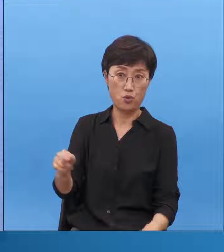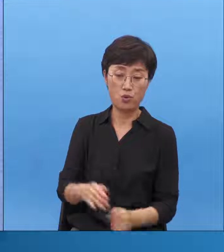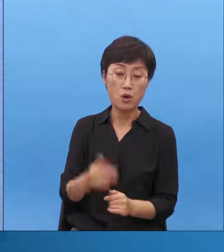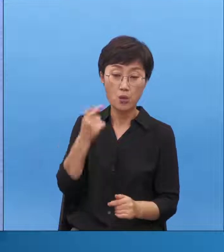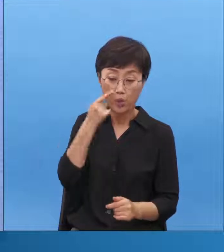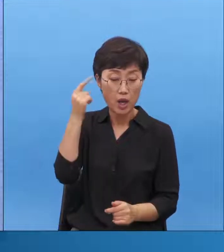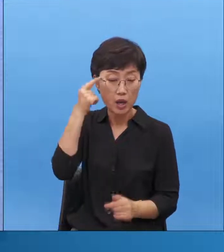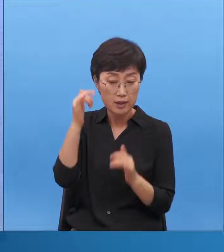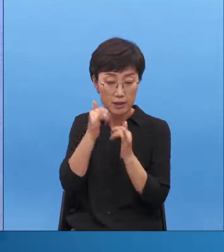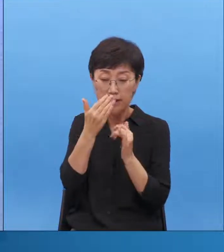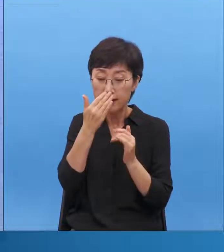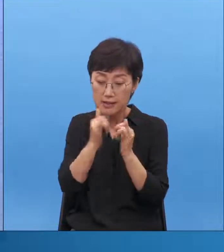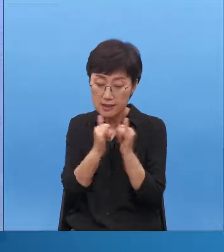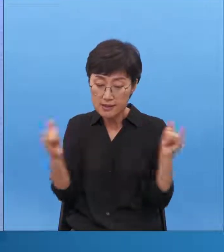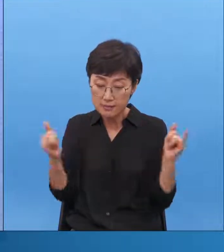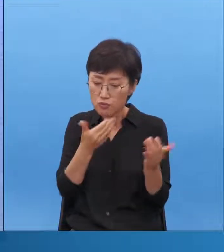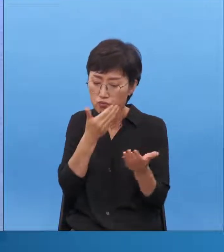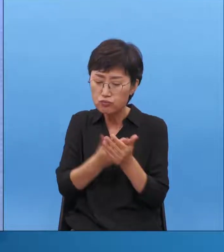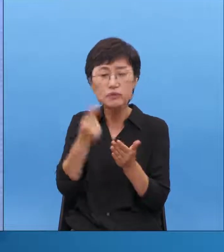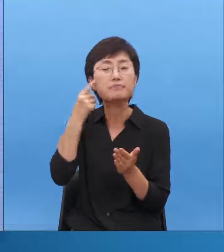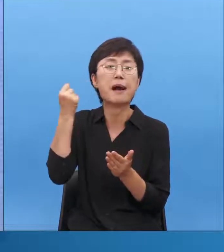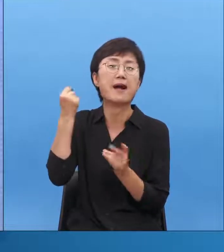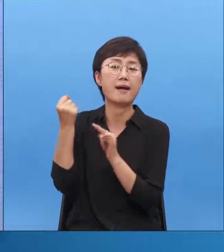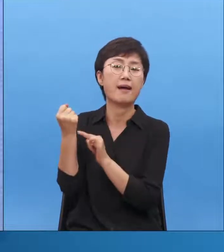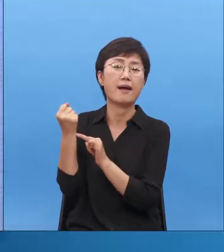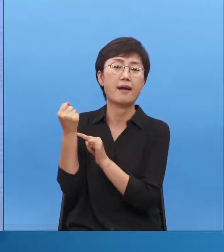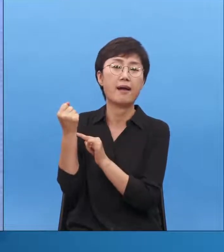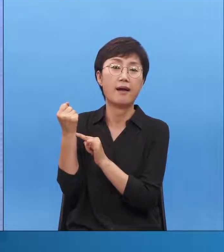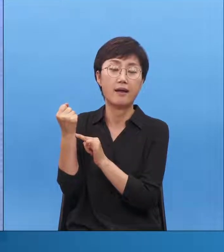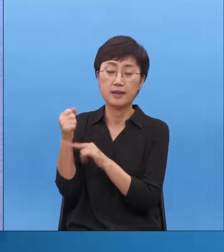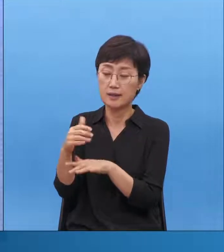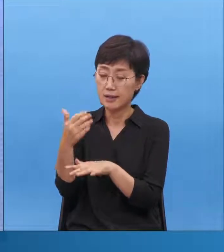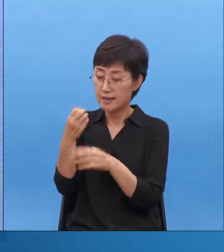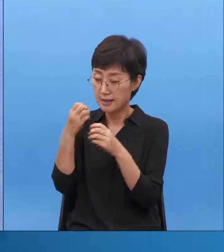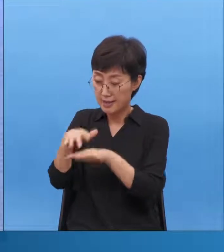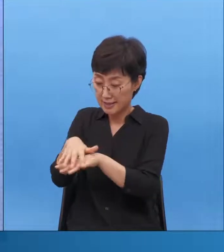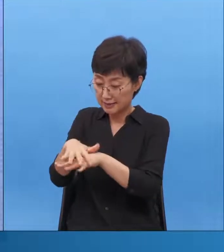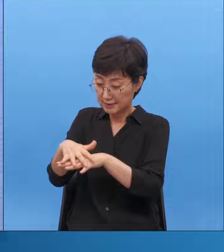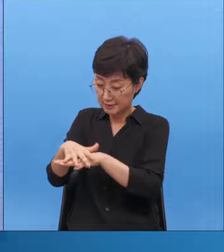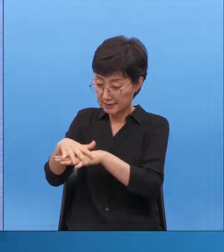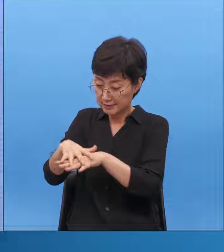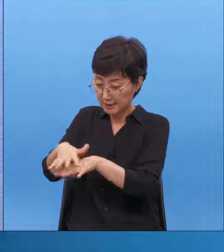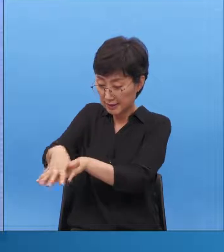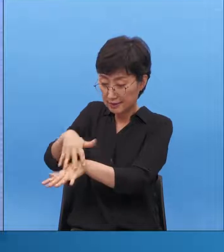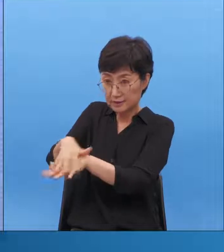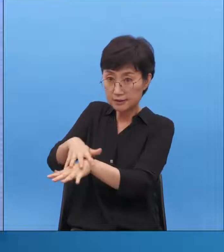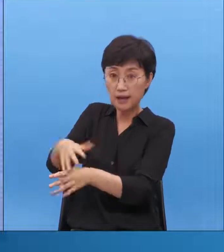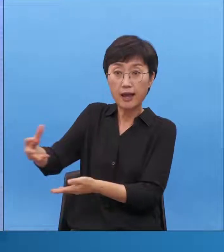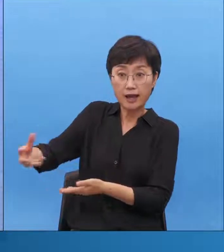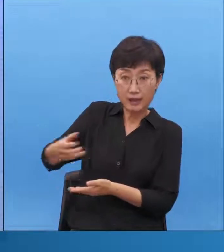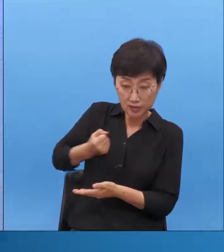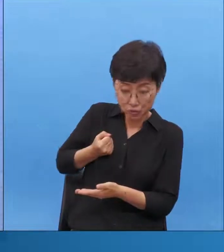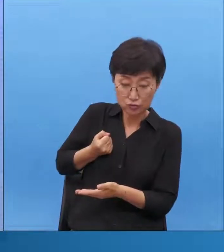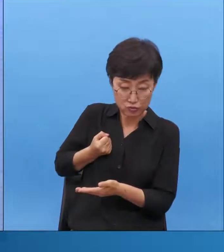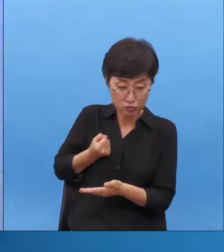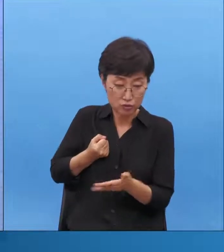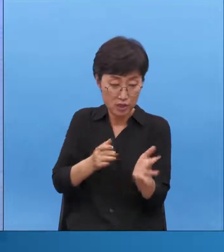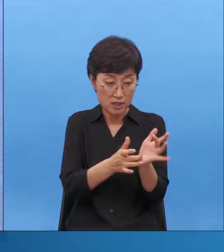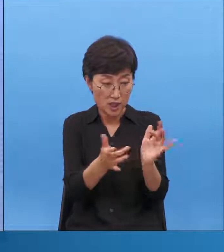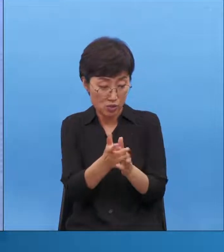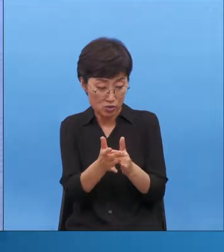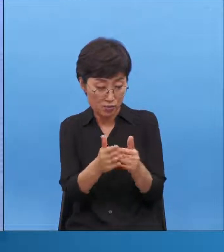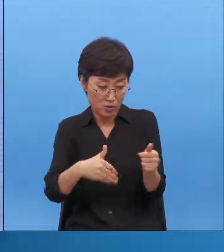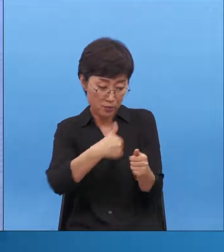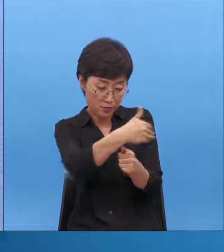linen cloth to wrap the body, the 놀라운 일 corpse of 아닙니까? Jesus. Isn't this tremendous? 여러분 제자들도 많고 다른 사람들 얼마나 많았습니까? Think about it. There's so